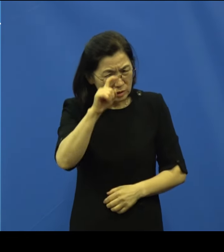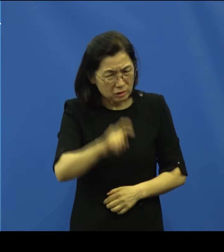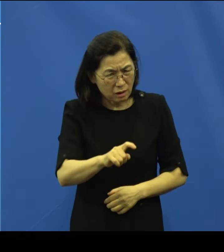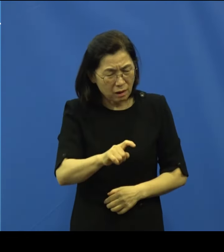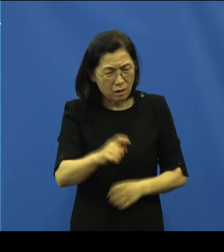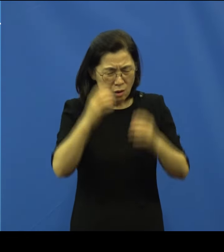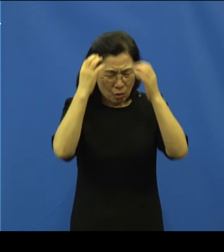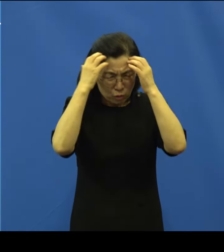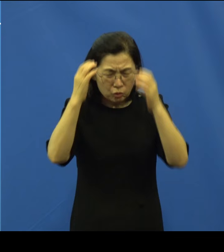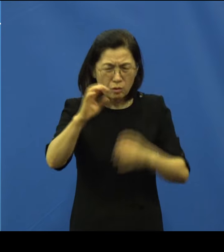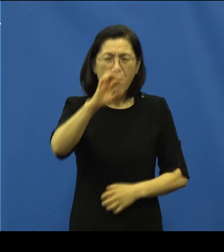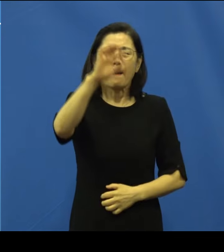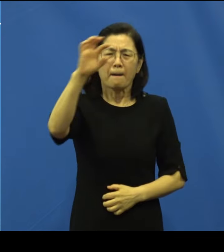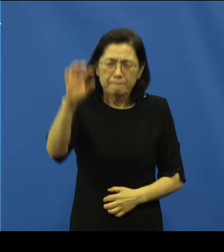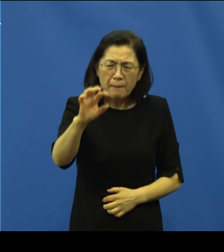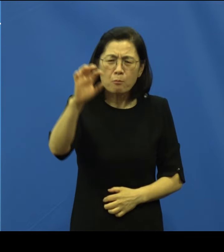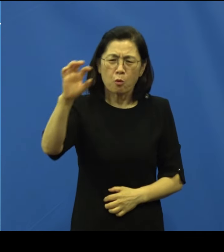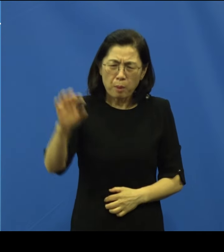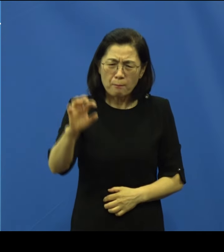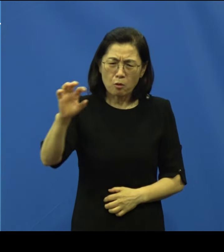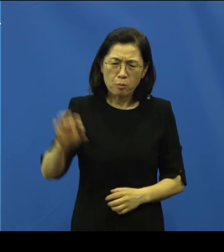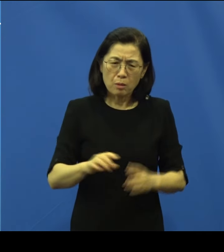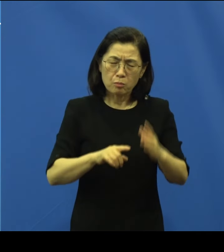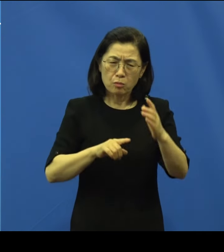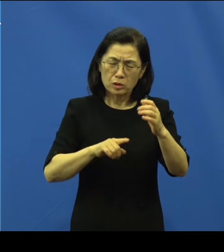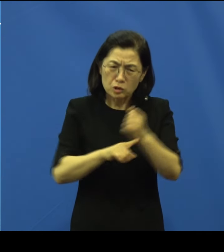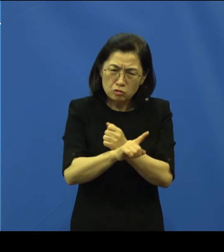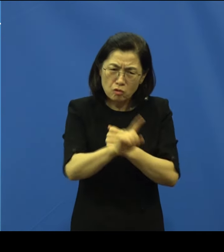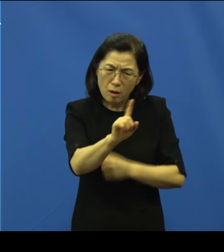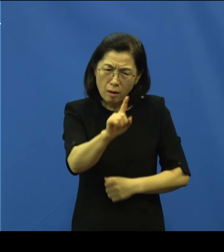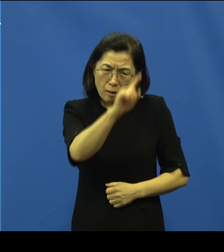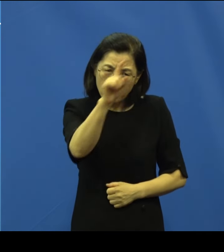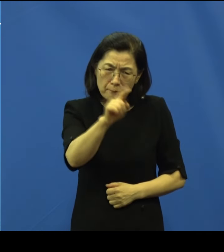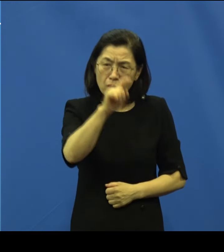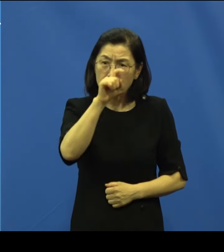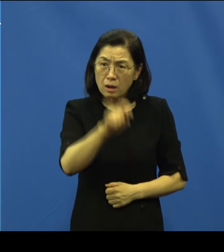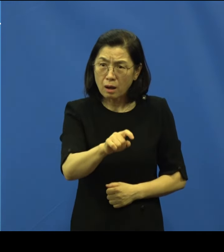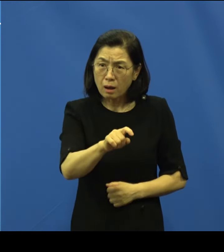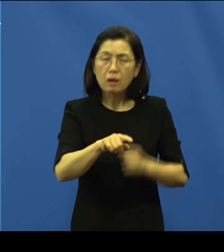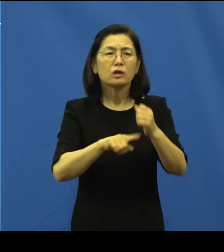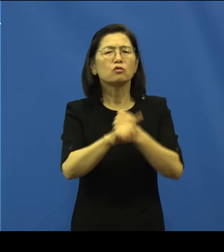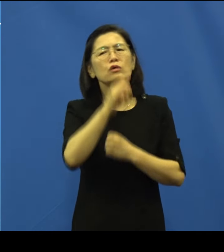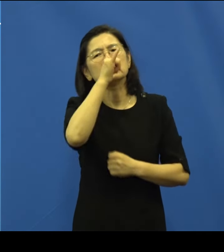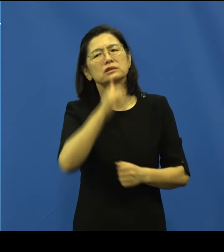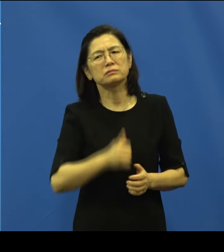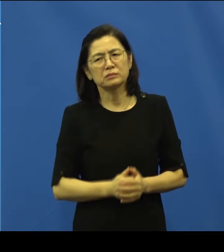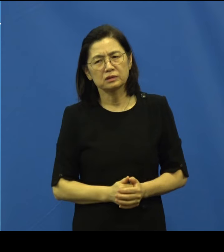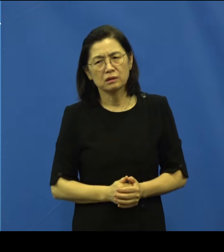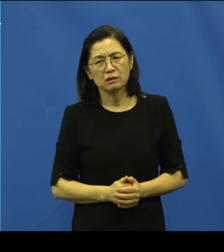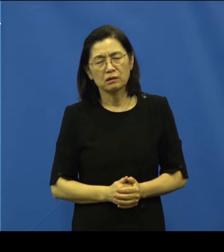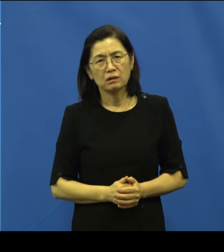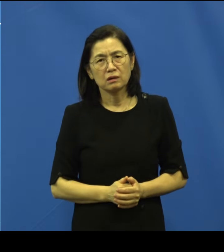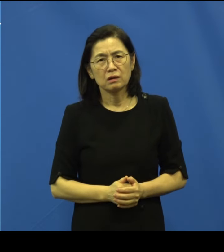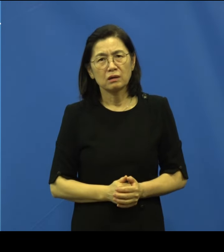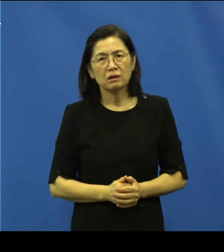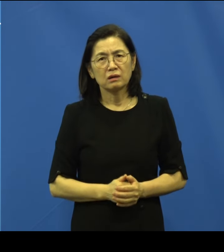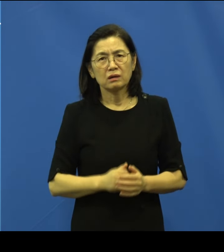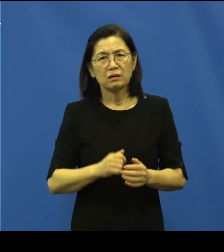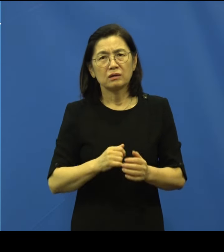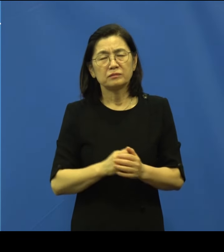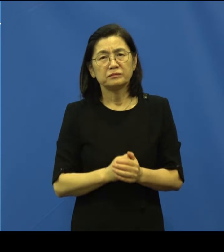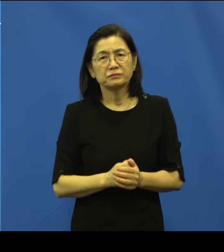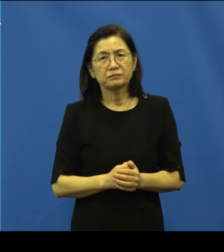왜 반복되지? 반복되는 데는 이유가 있는 거잖아요. 이유가 있는 거예요. 자신도 모르는 사이에